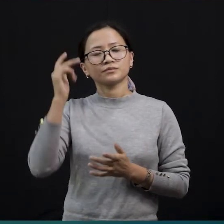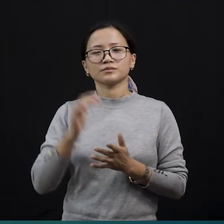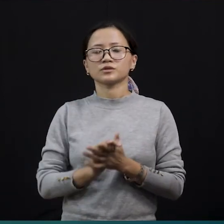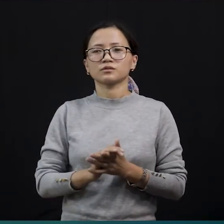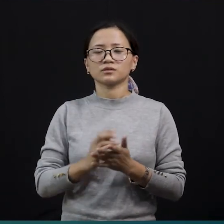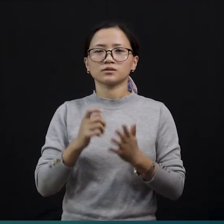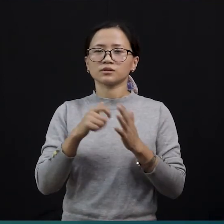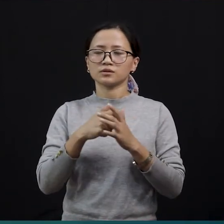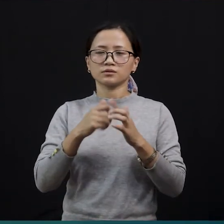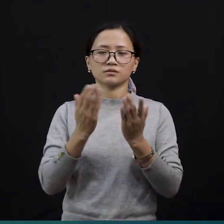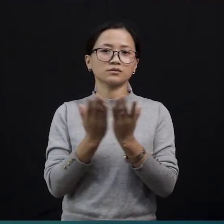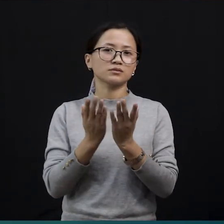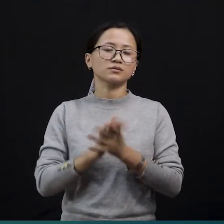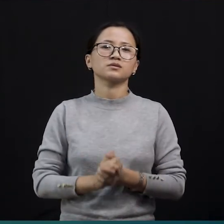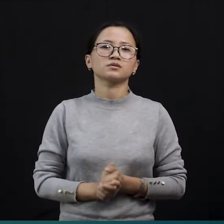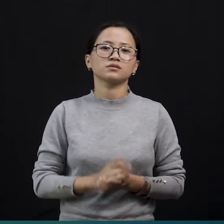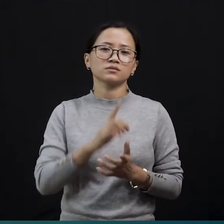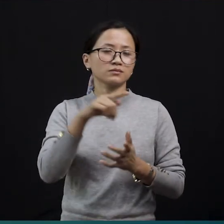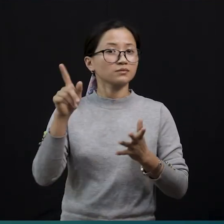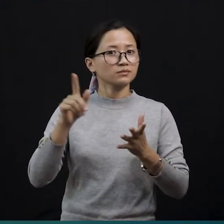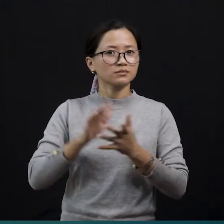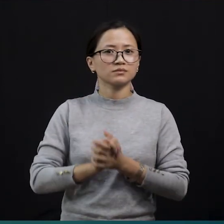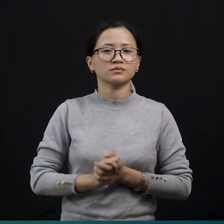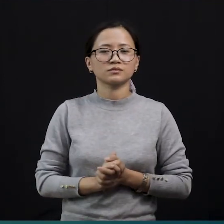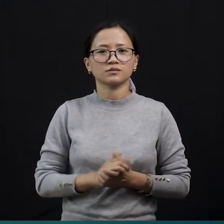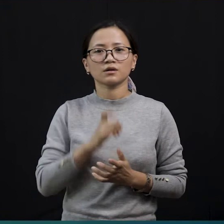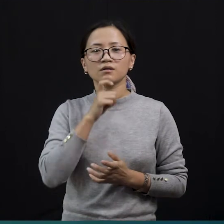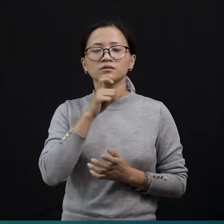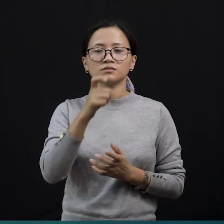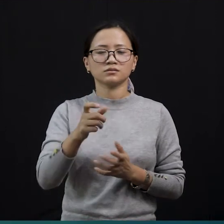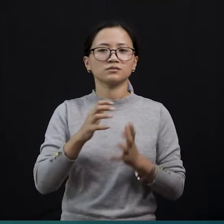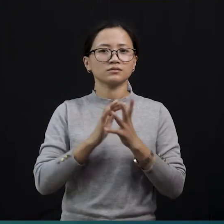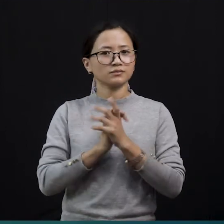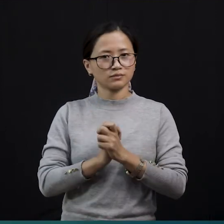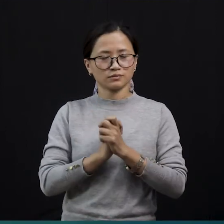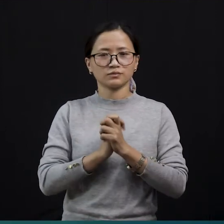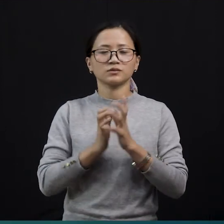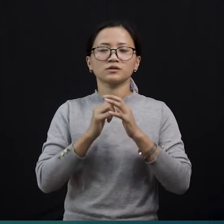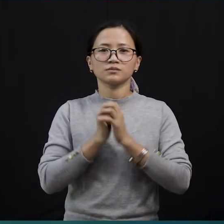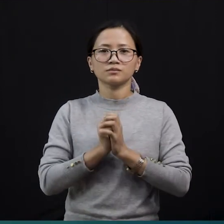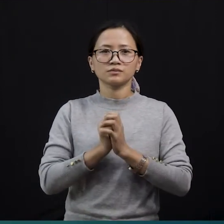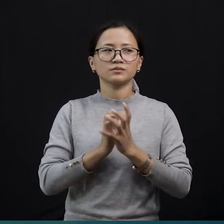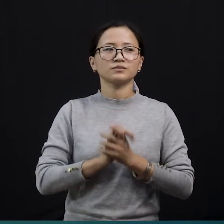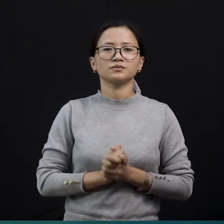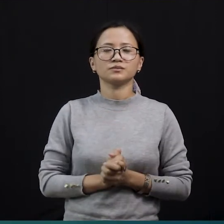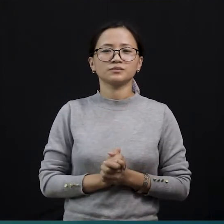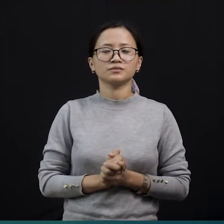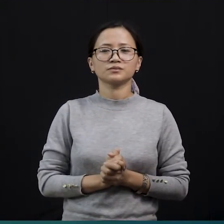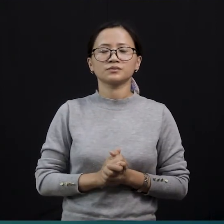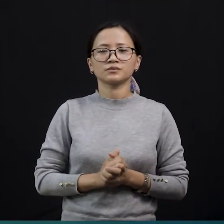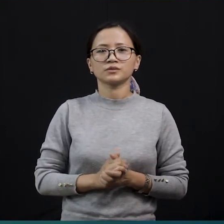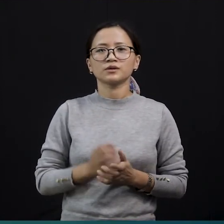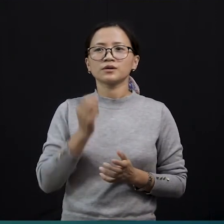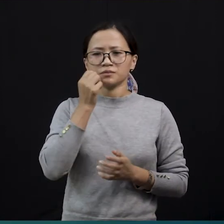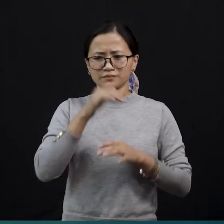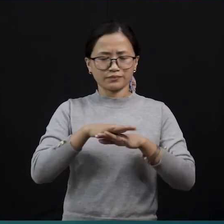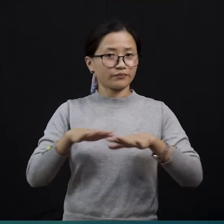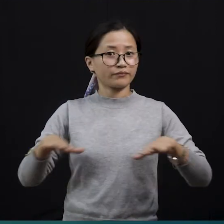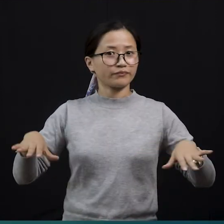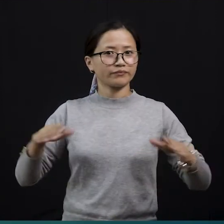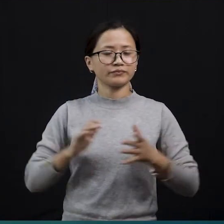विजडम एवरीवन शुड गेट, राइट? तो इसीलिए ये रिक्वेस्ट करना चाहती हूँ कि आप लोग प्लीज़ उन बच्चों तक